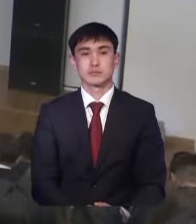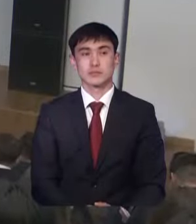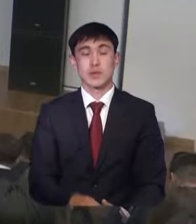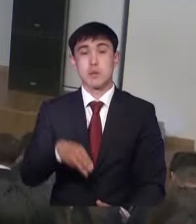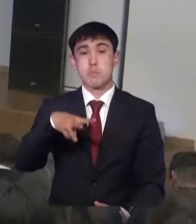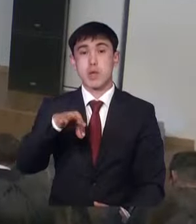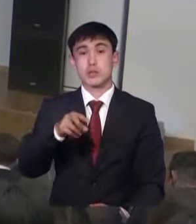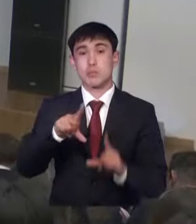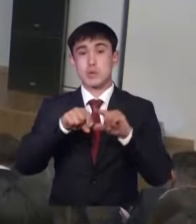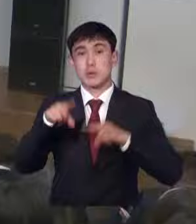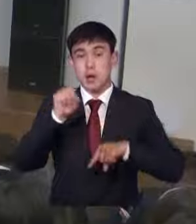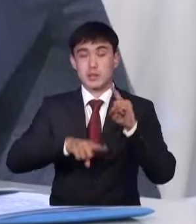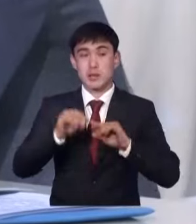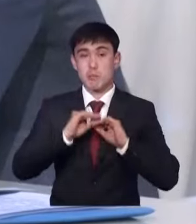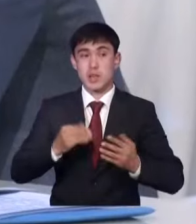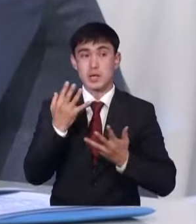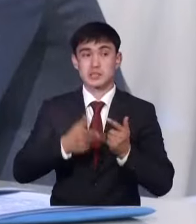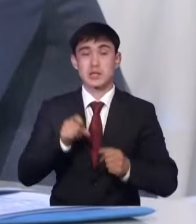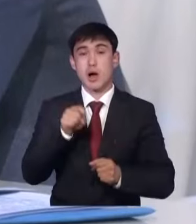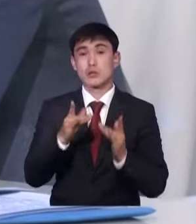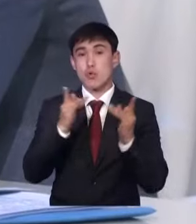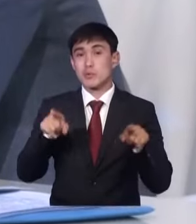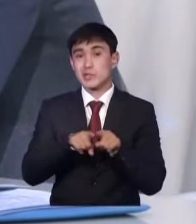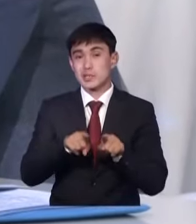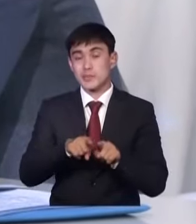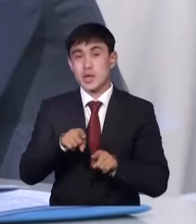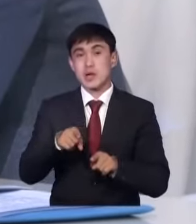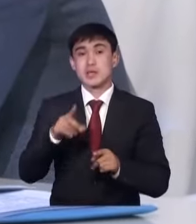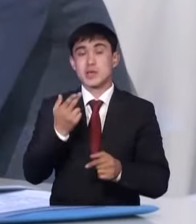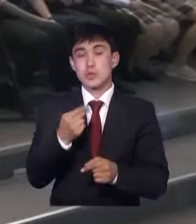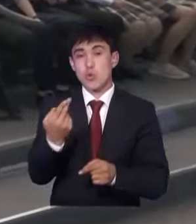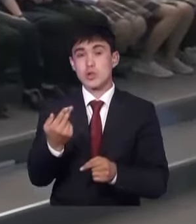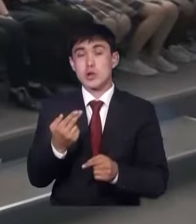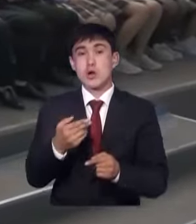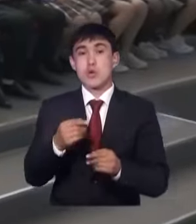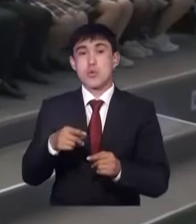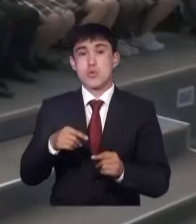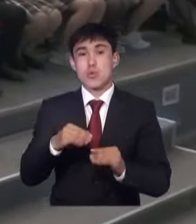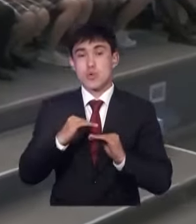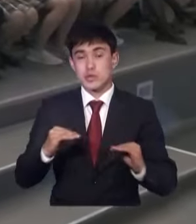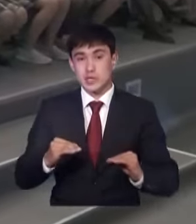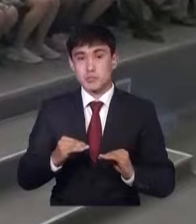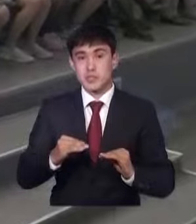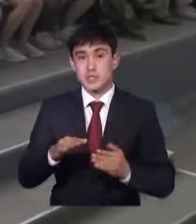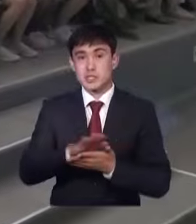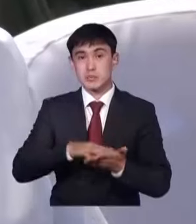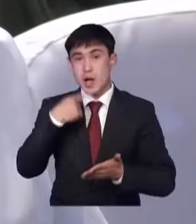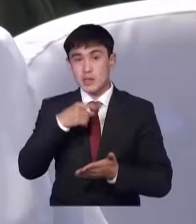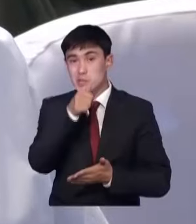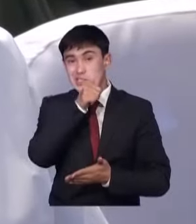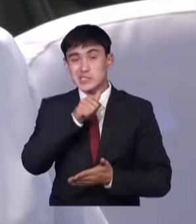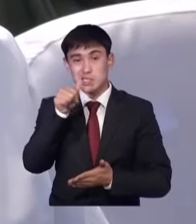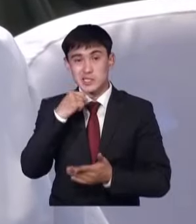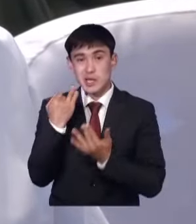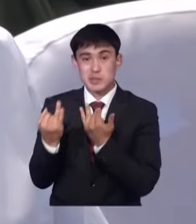Ментор мектеп ата-ана мен бала арасындағы алтын көпір дейді облыс басшысы. Яғни ол, өрендермен ешкімге айта алмайтын сырын бөлісіп,